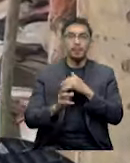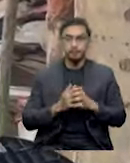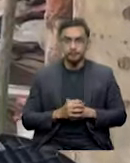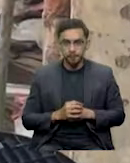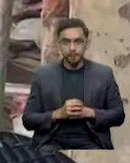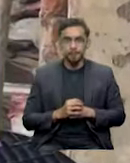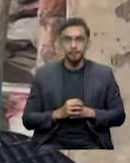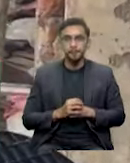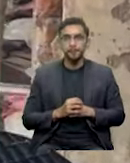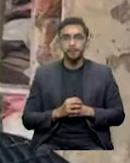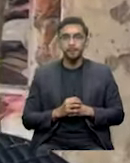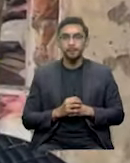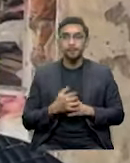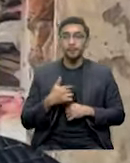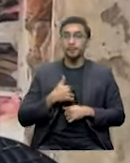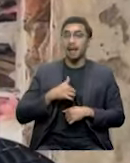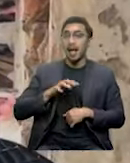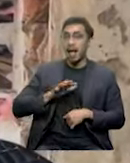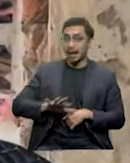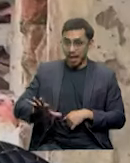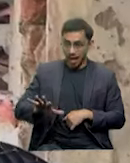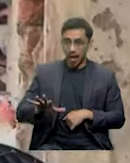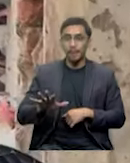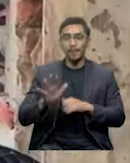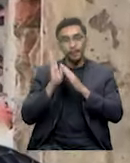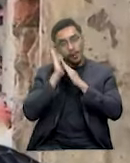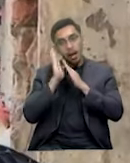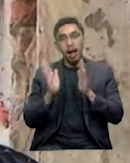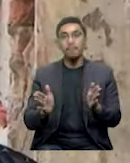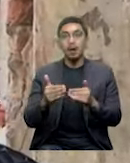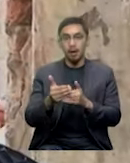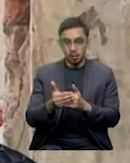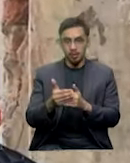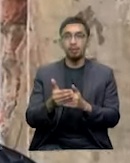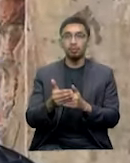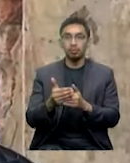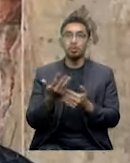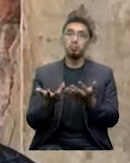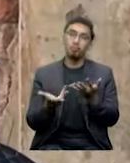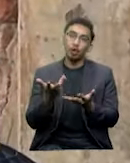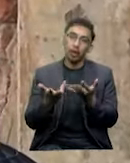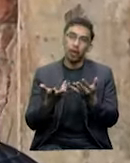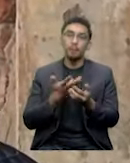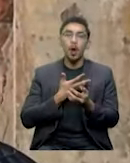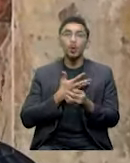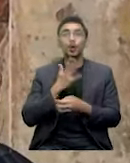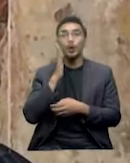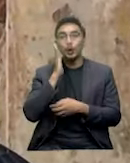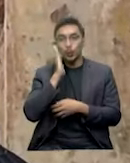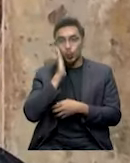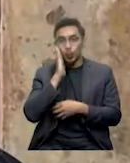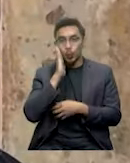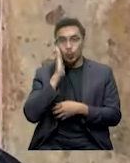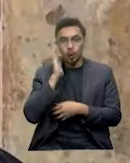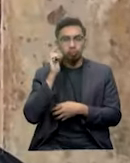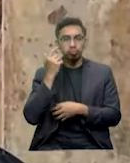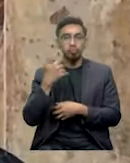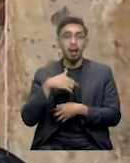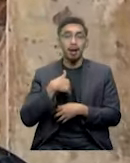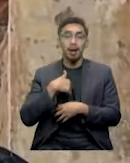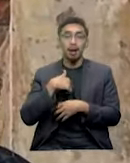Kejadiannya anak saya lagi di kamar ya, waktu beres-beres kamar ya, mau tidur dia, habis maghrib. Dengar